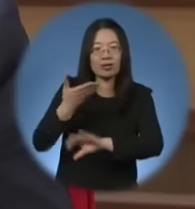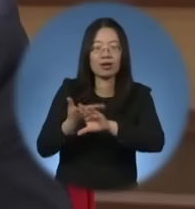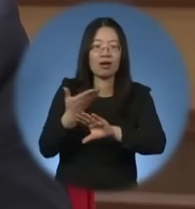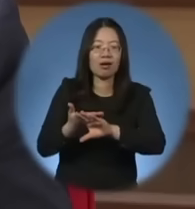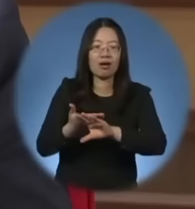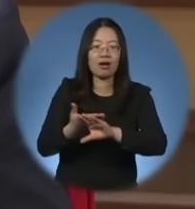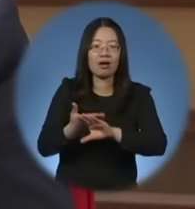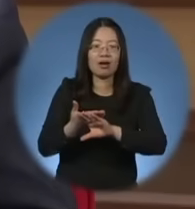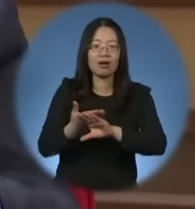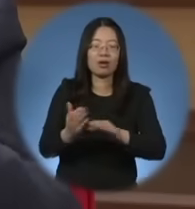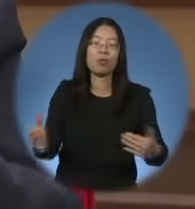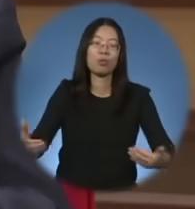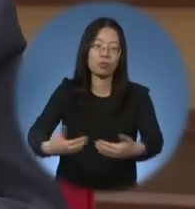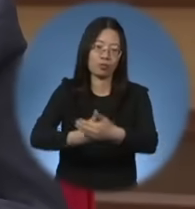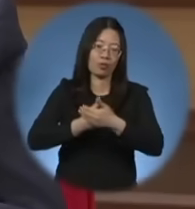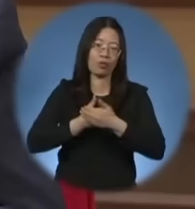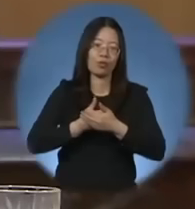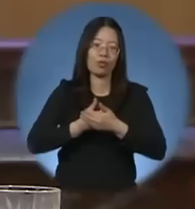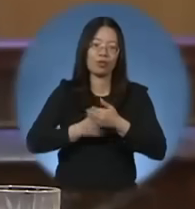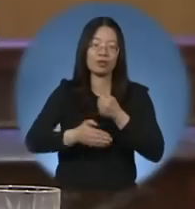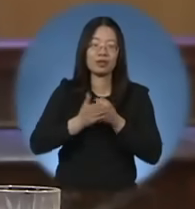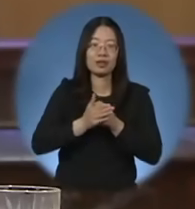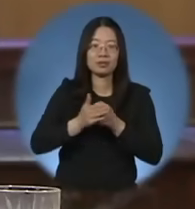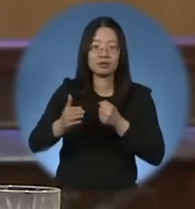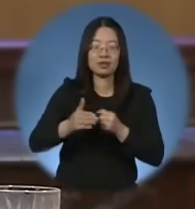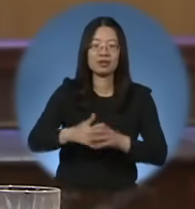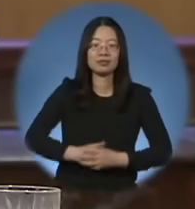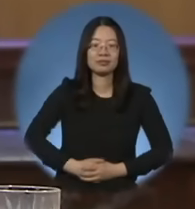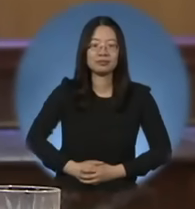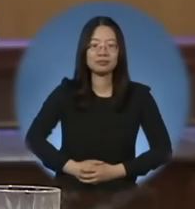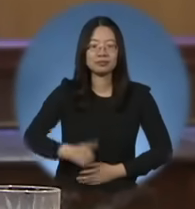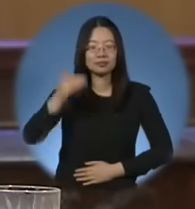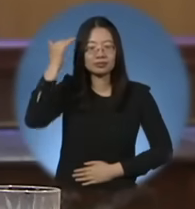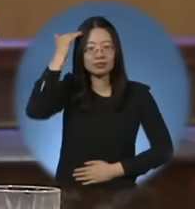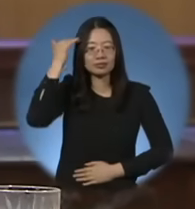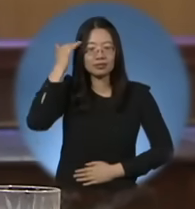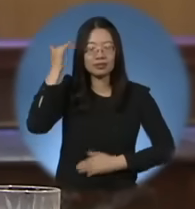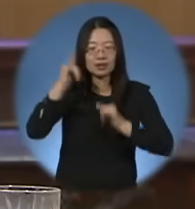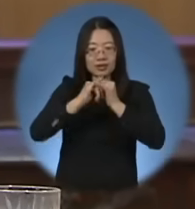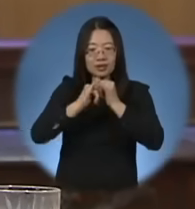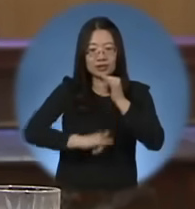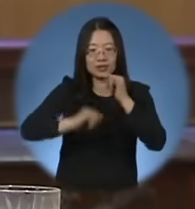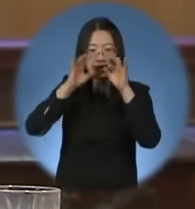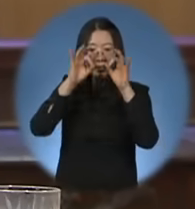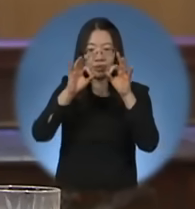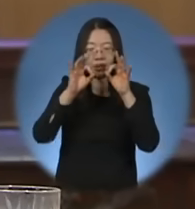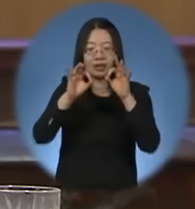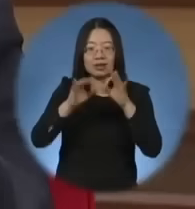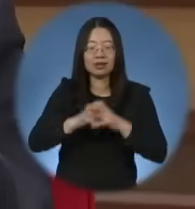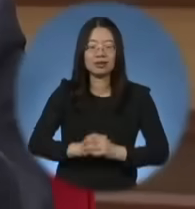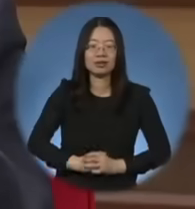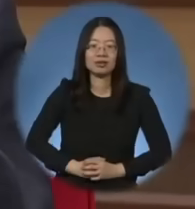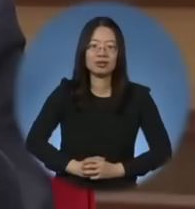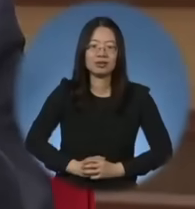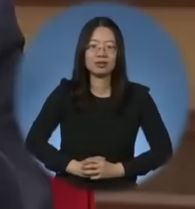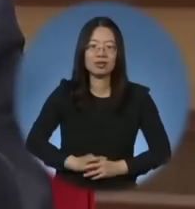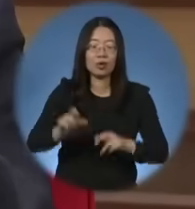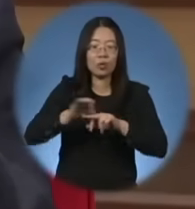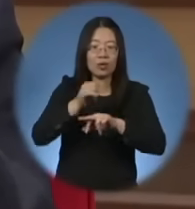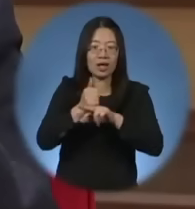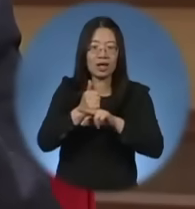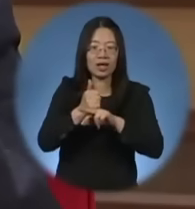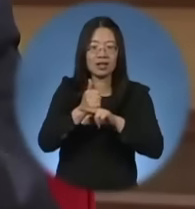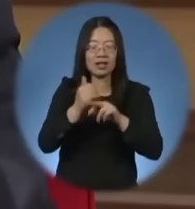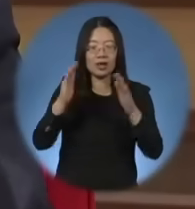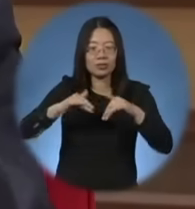아니고 포용한다 포용한 거예요 아하 그러니까 그것은 한국 역사에 저